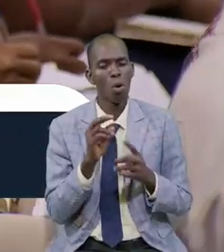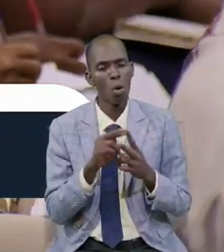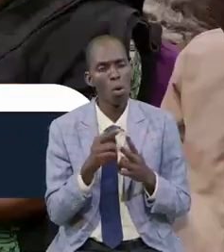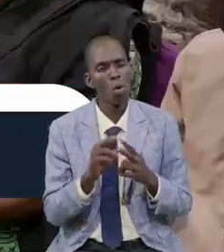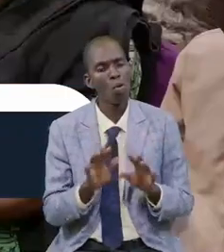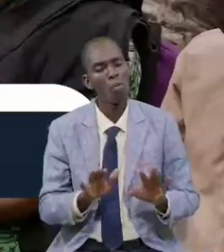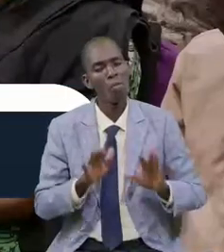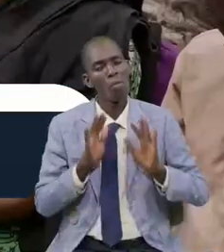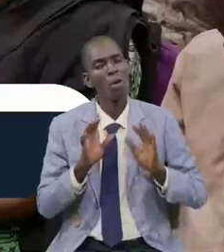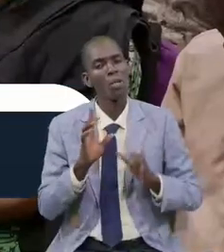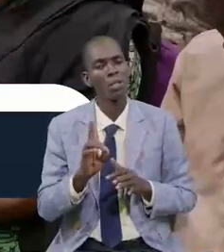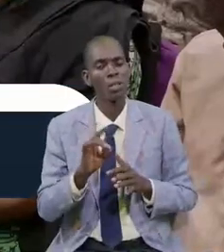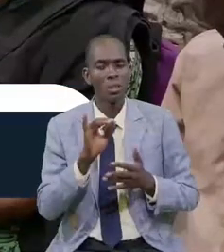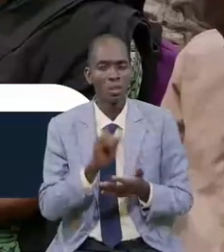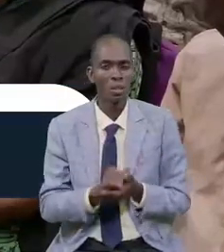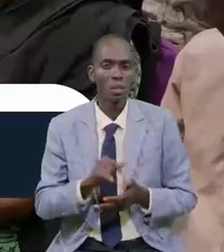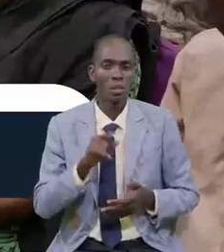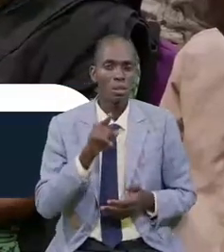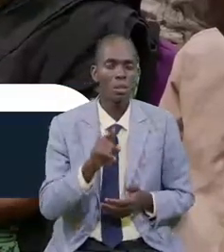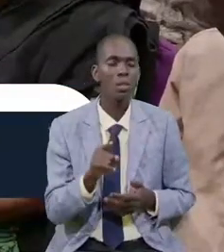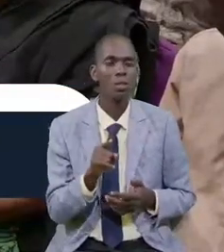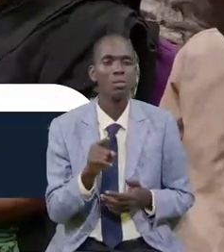Qui craignais-tu?